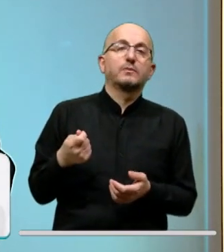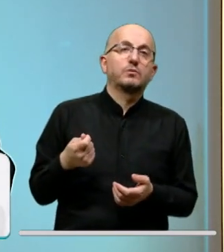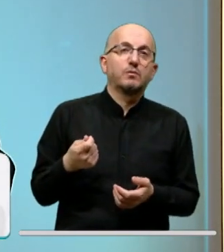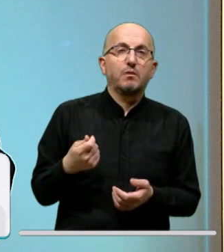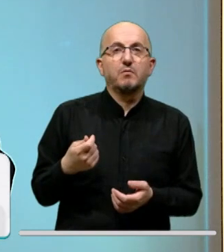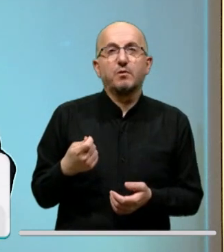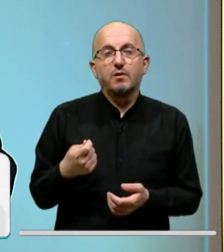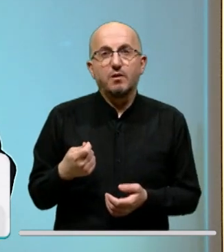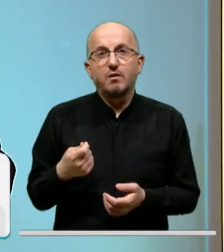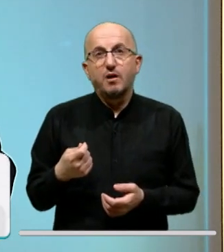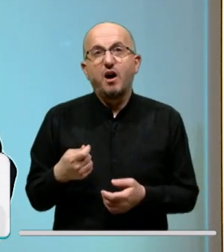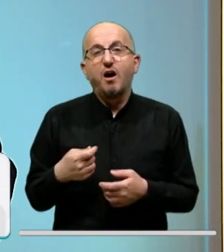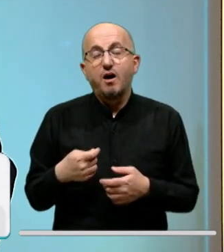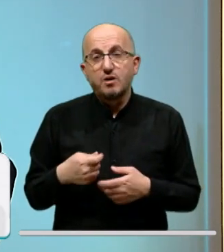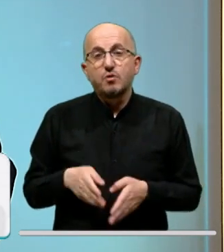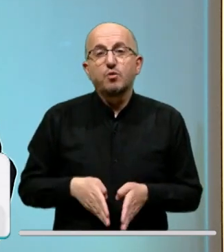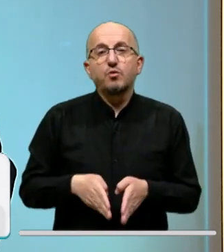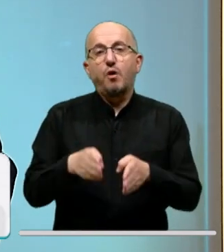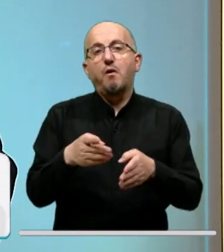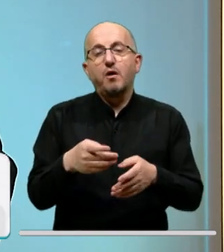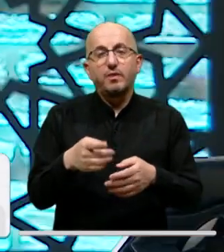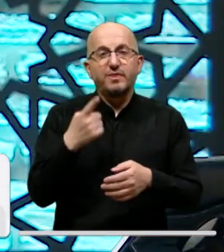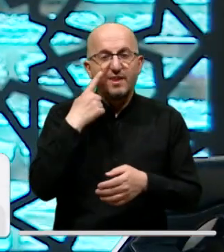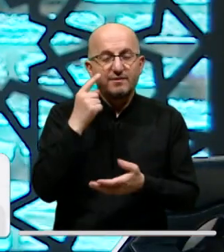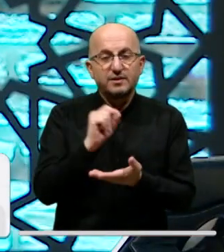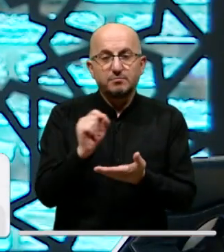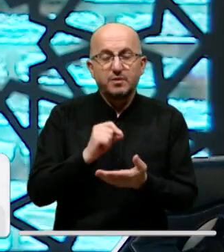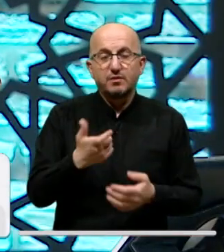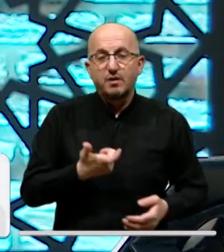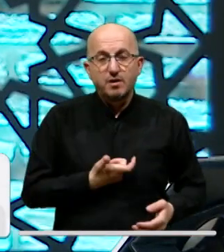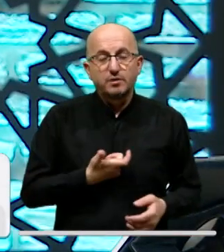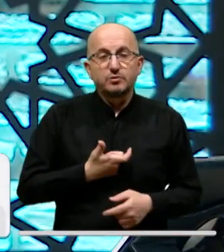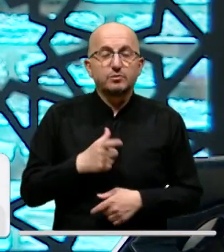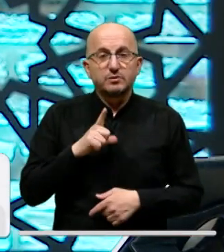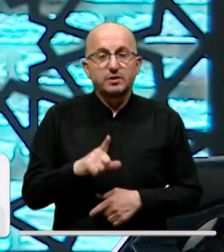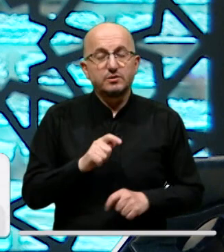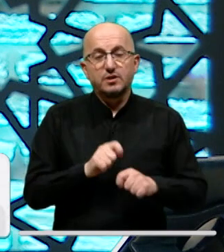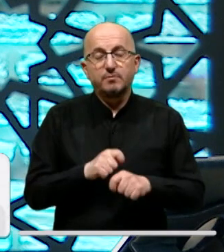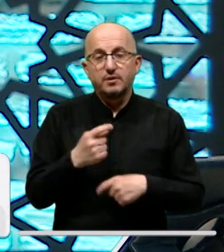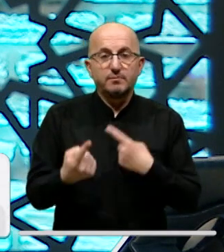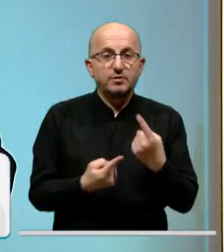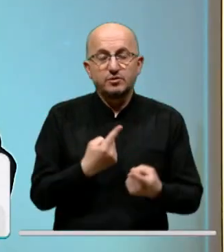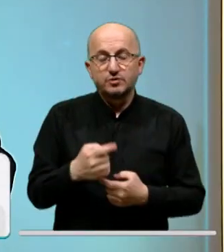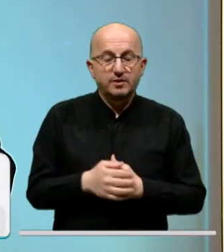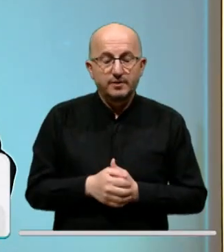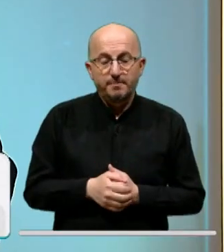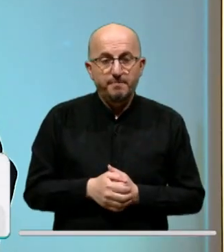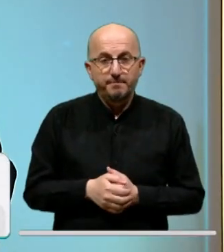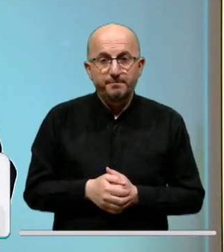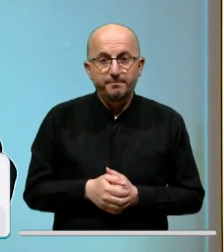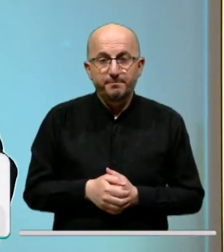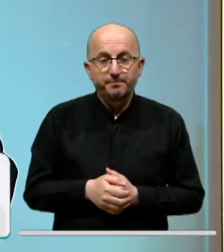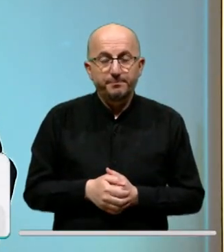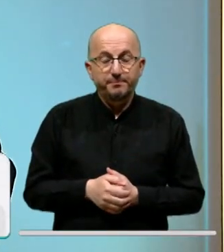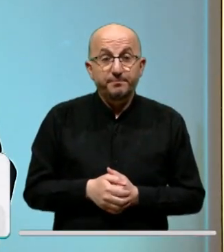de doğru olduu bir harcırah veriyor değil mi bu devlet memurları kanunu gereğince yapılan bir aynen bu şekilde